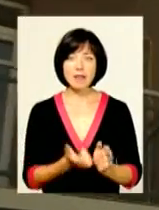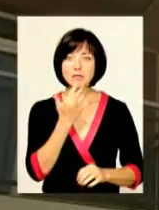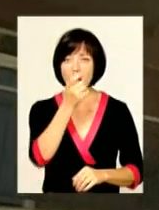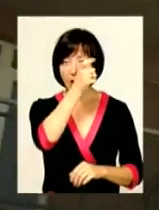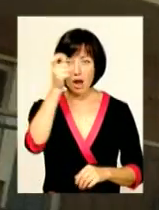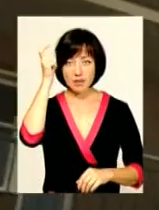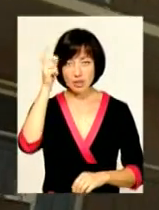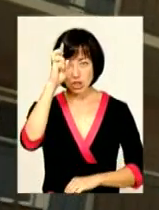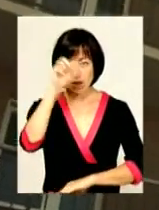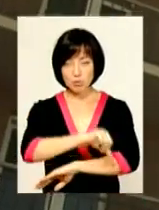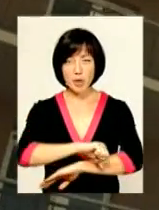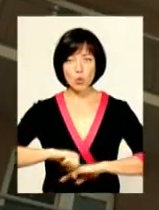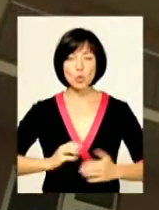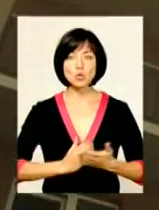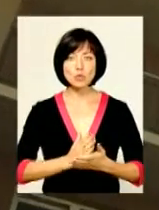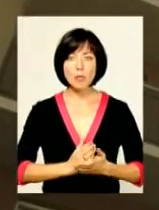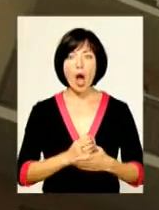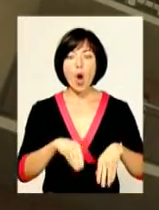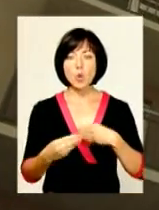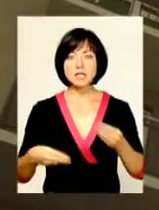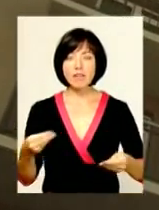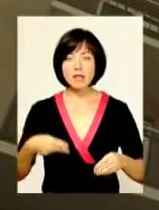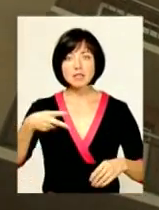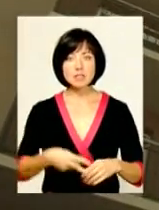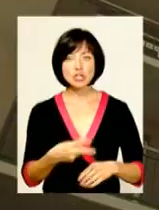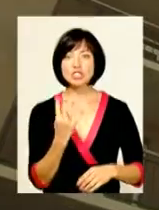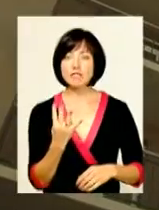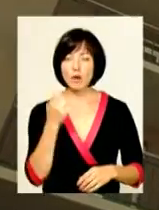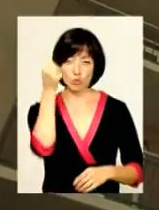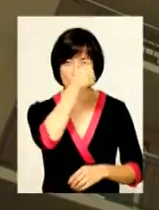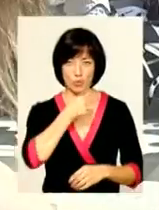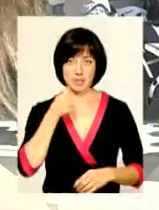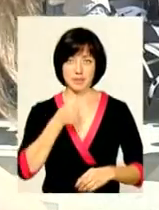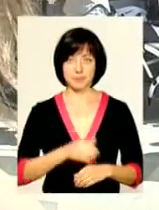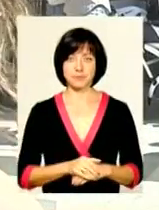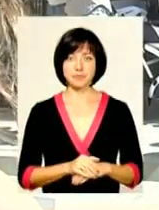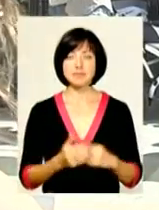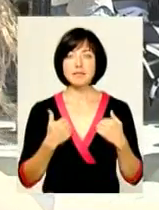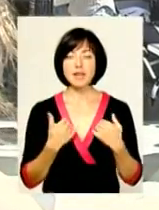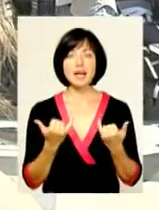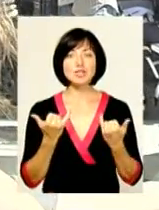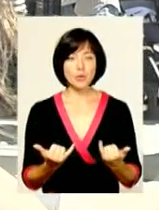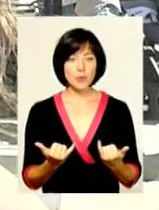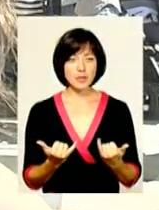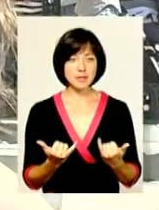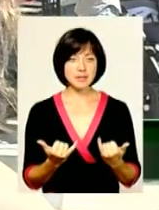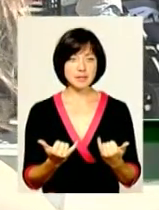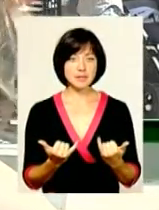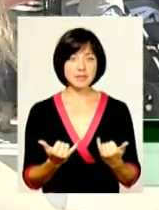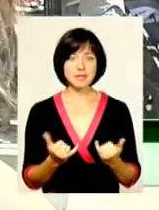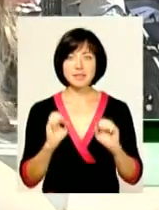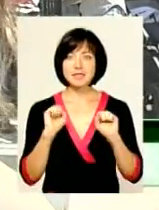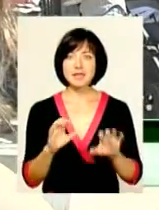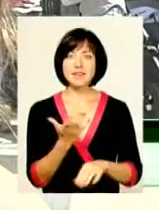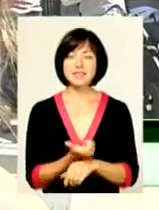академії Державної прикордонної служби розподіляли ще у 2004 році. Я сьогодні здав найважчий